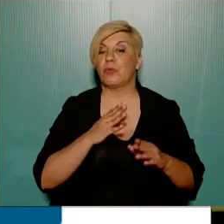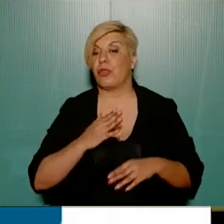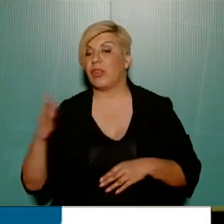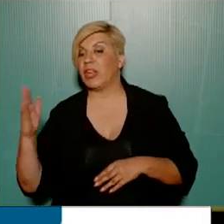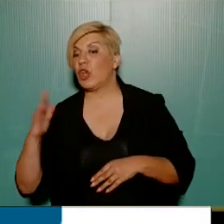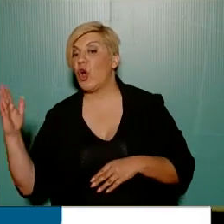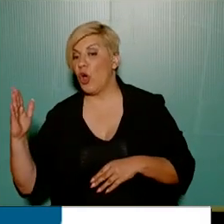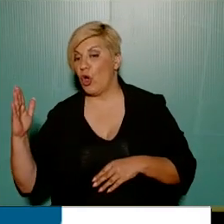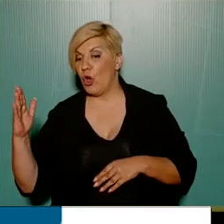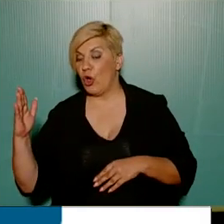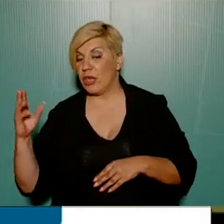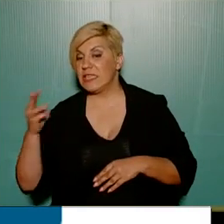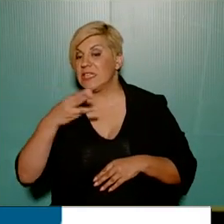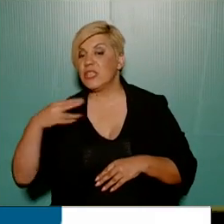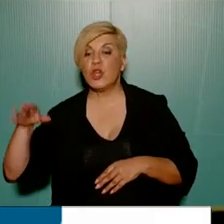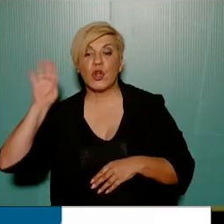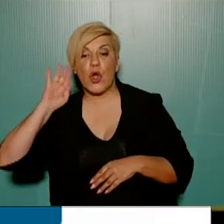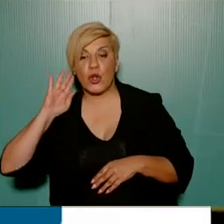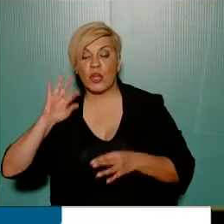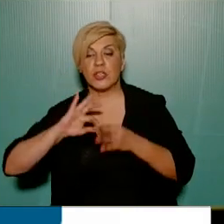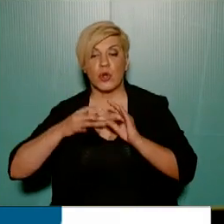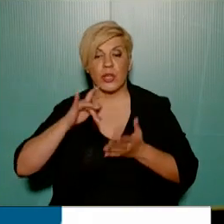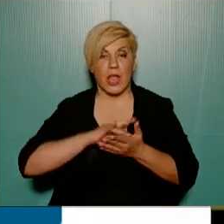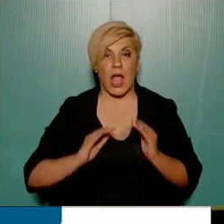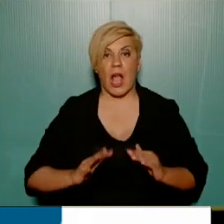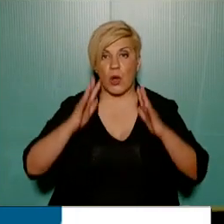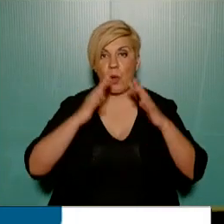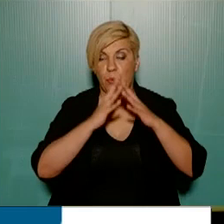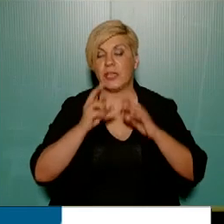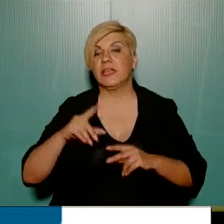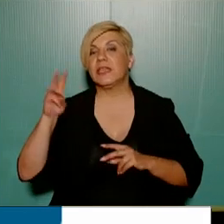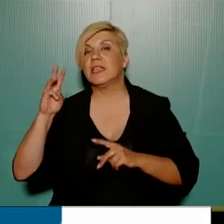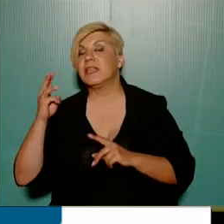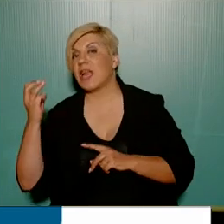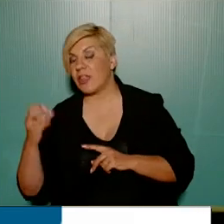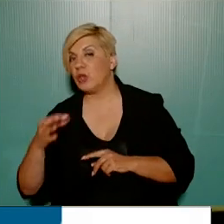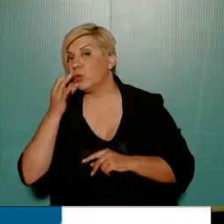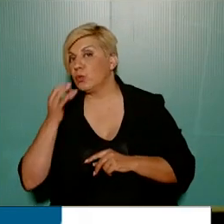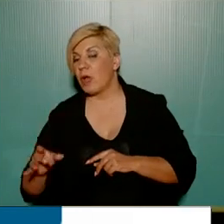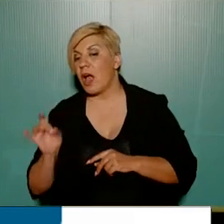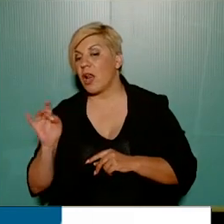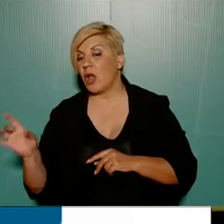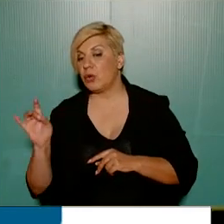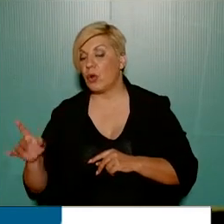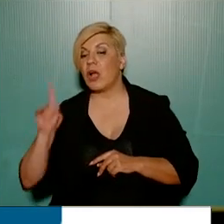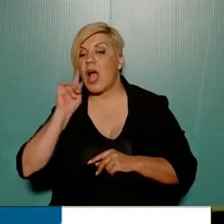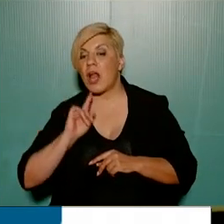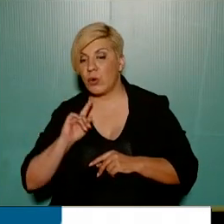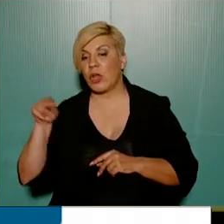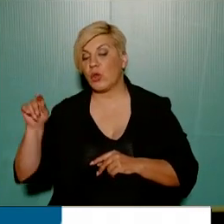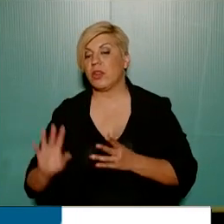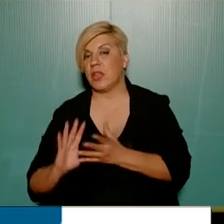άκρο, την Ξηροκρίνη, το ιστορικό κέντρο, την Άνω Πόλη, την Τριανδρία, την Τούμπα, ως το ανατολικότερο, τη Χαριλάου και τον